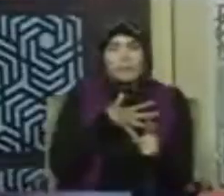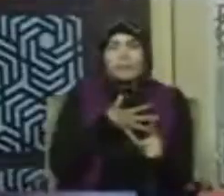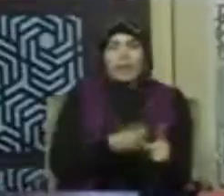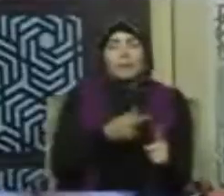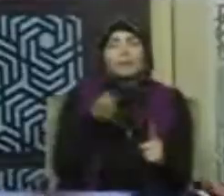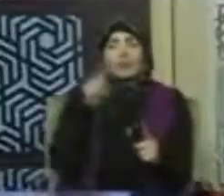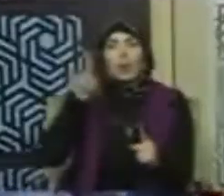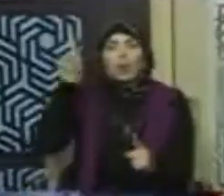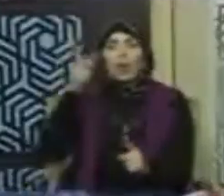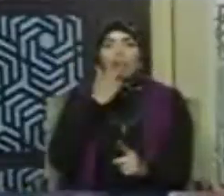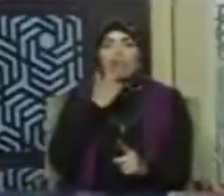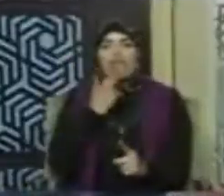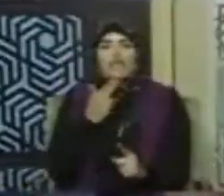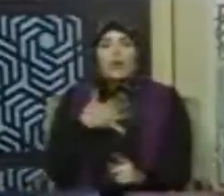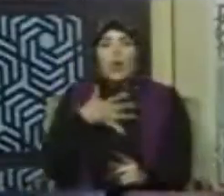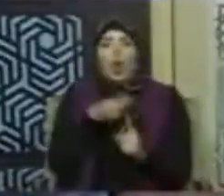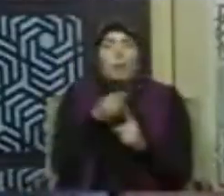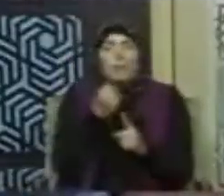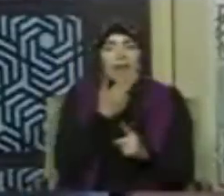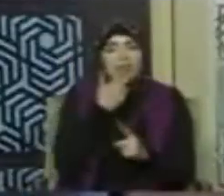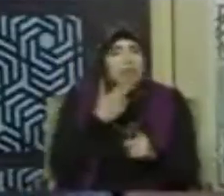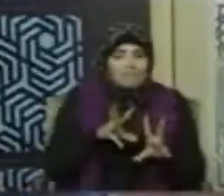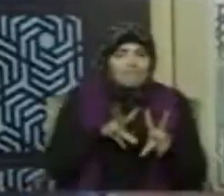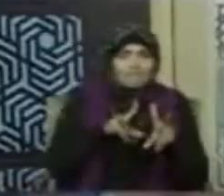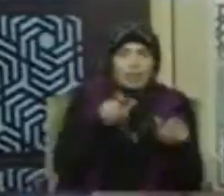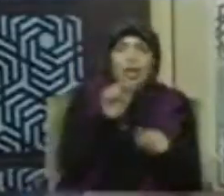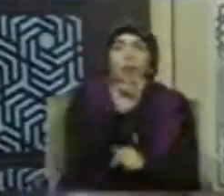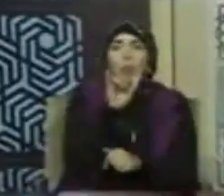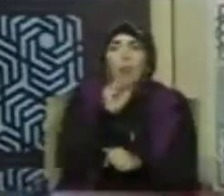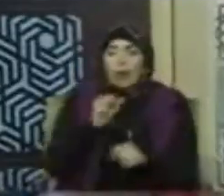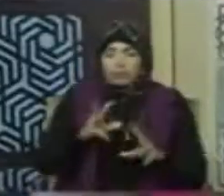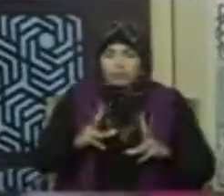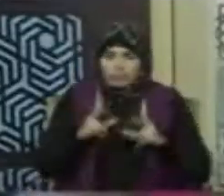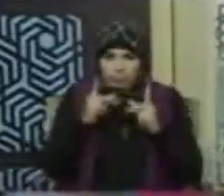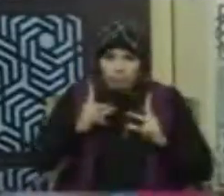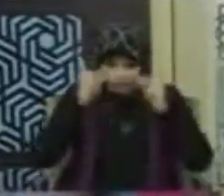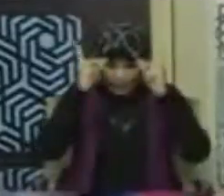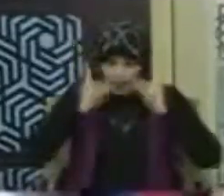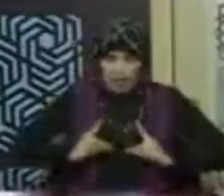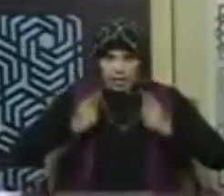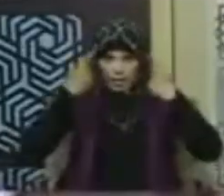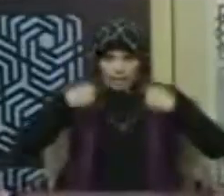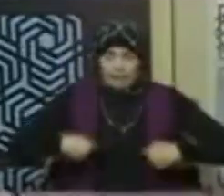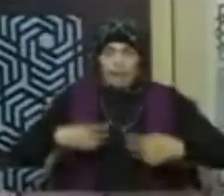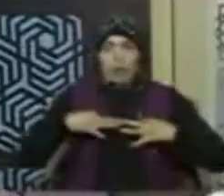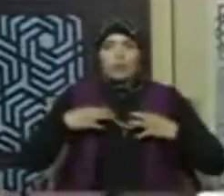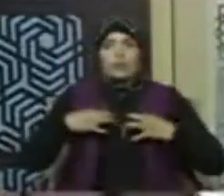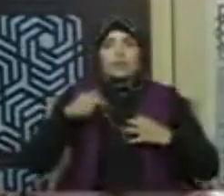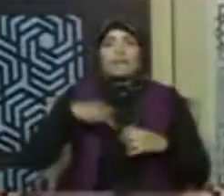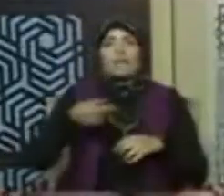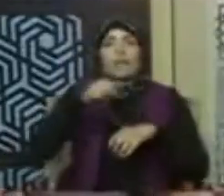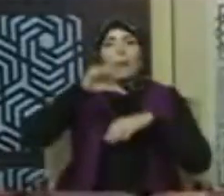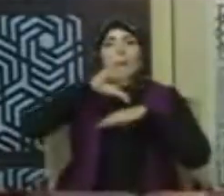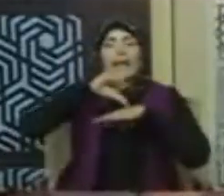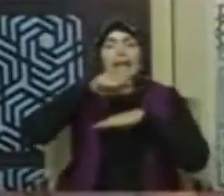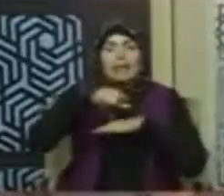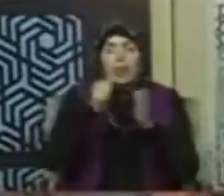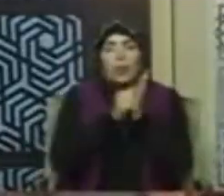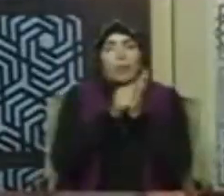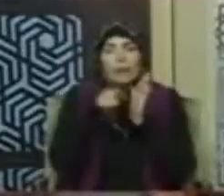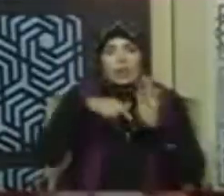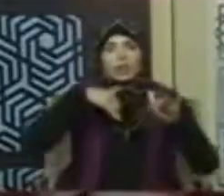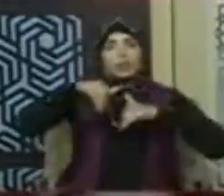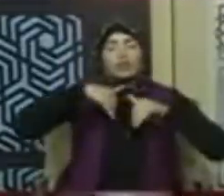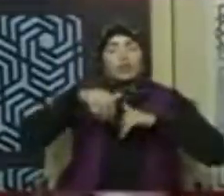النظافة، وجب عليك أن تعنى بنظافة جسدك وثوبك ومكانك، وأن